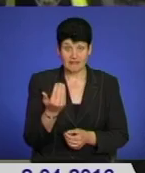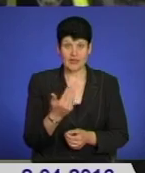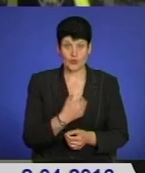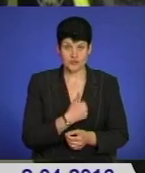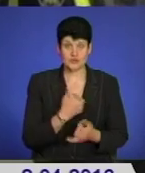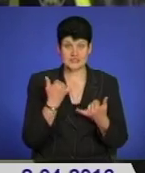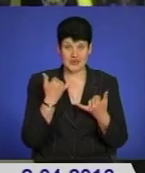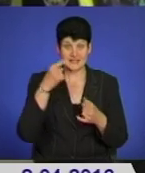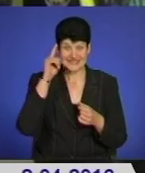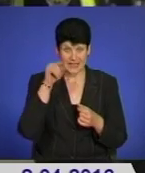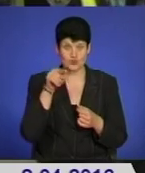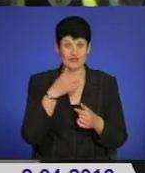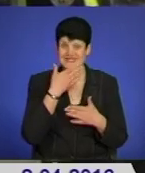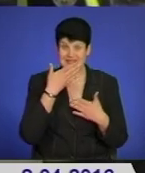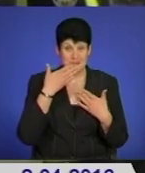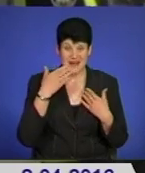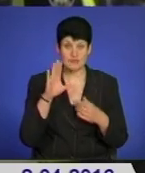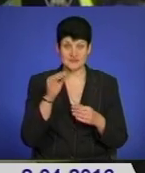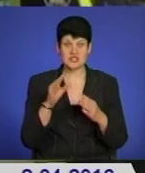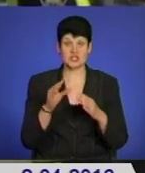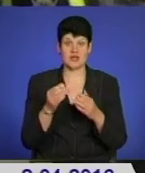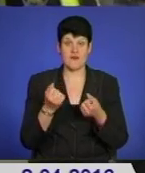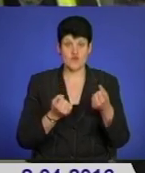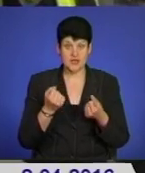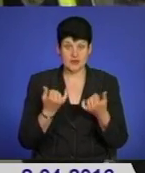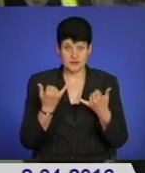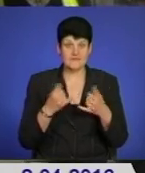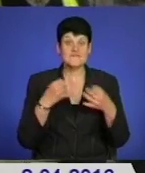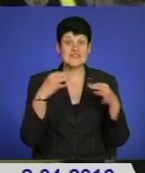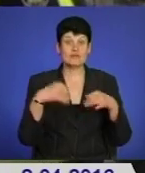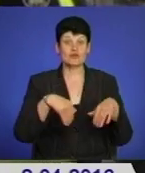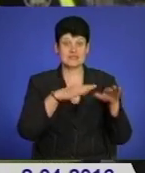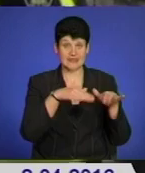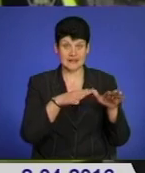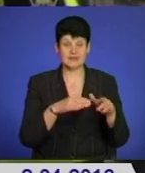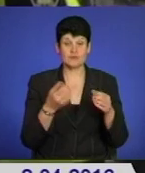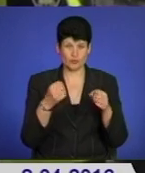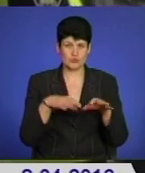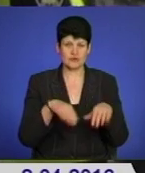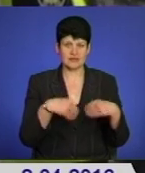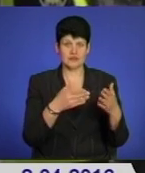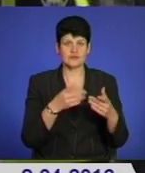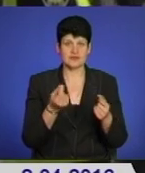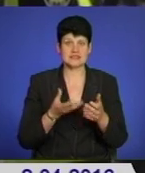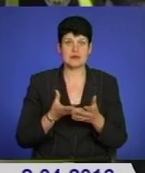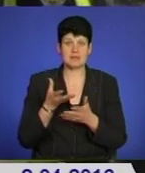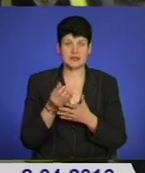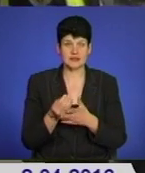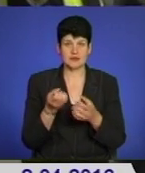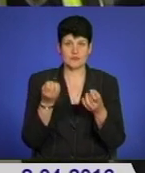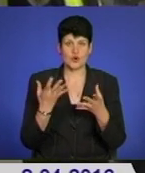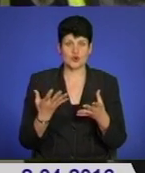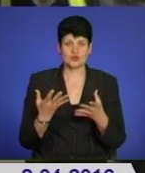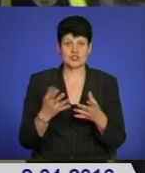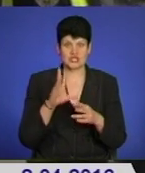ми зараз, знаючи те, що у вас немає посвідчення водія при собі, відпустили, виписали вам постанову, просто щоб ви заплатили для формальності і